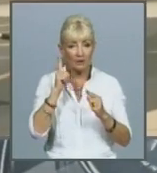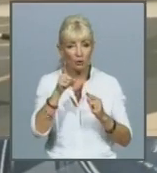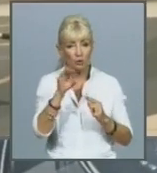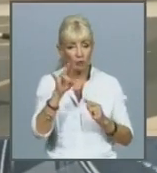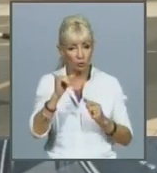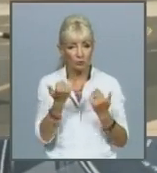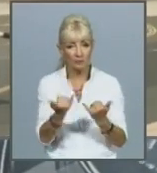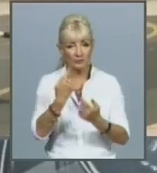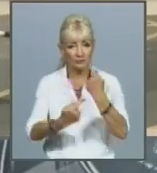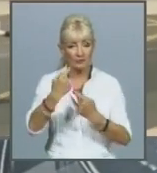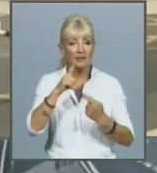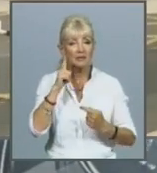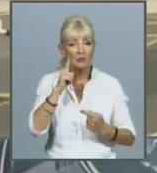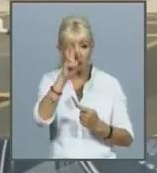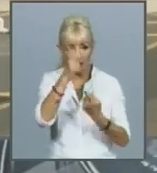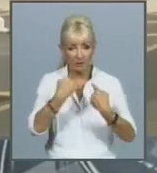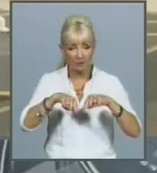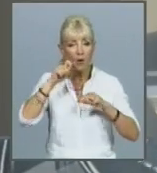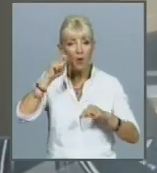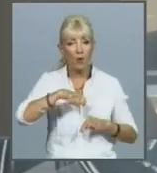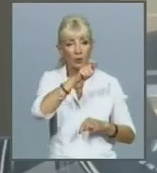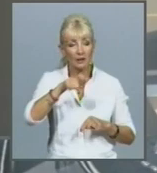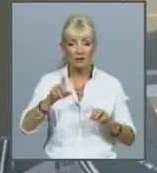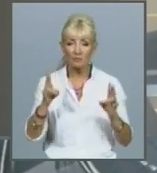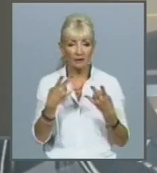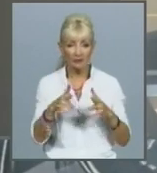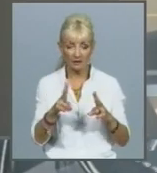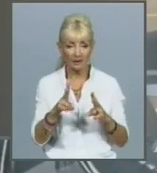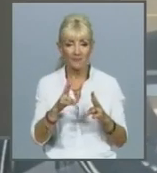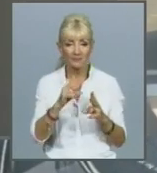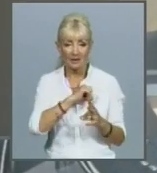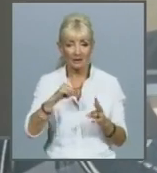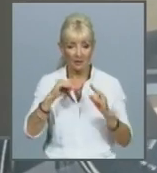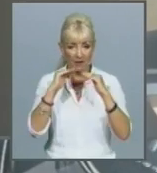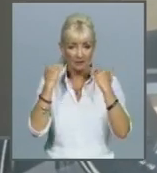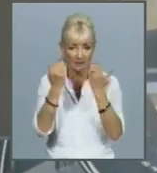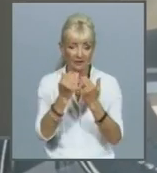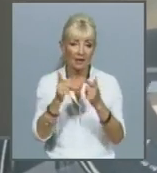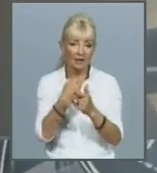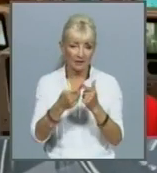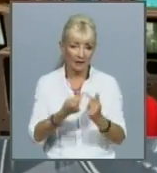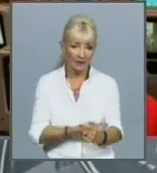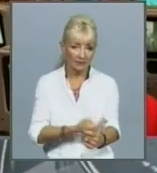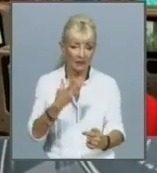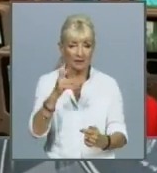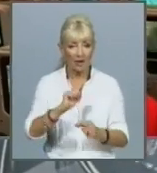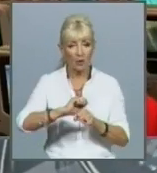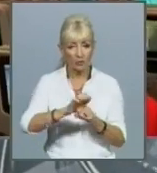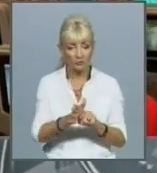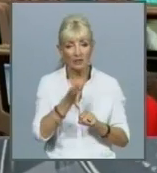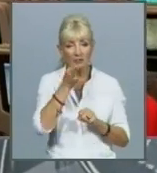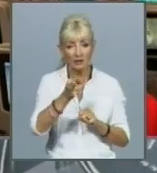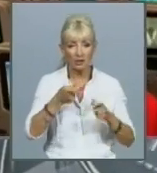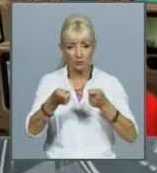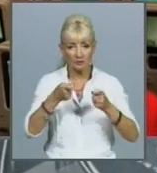після повернення з зелених держав, українцям не потрібно проходити самоізоляцію чи здавати тест на коронавірус. Про це повідомив